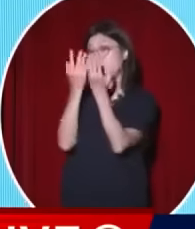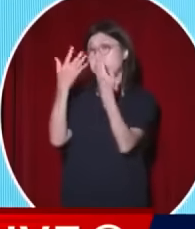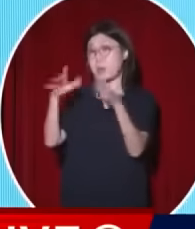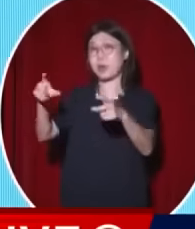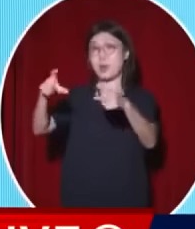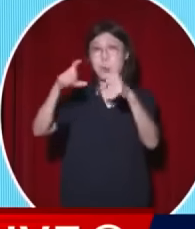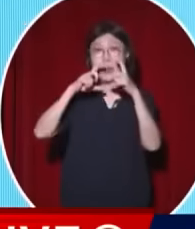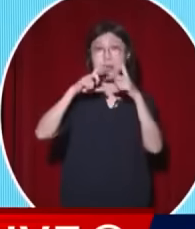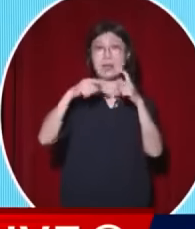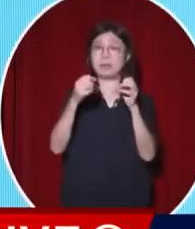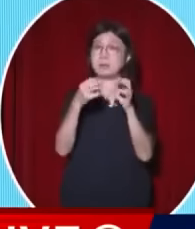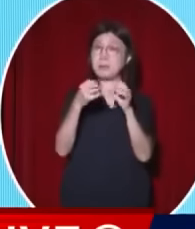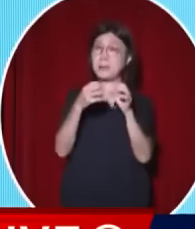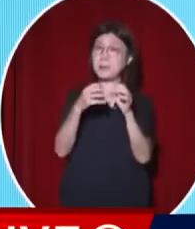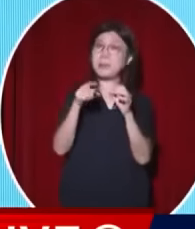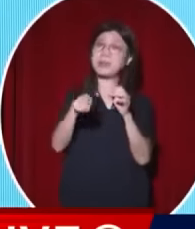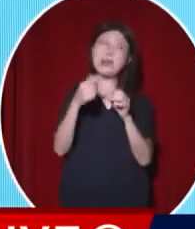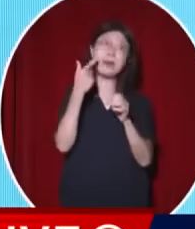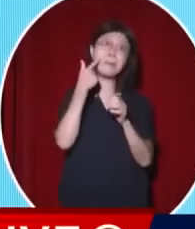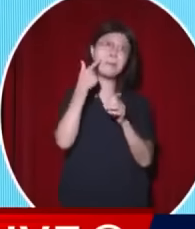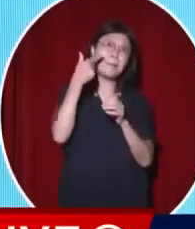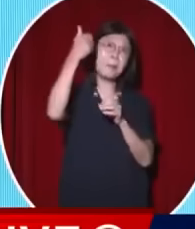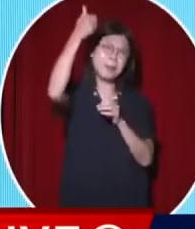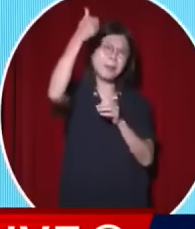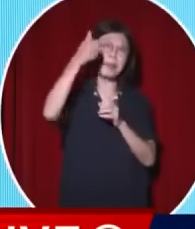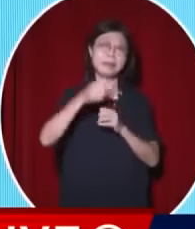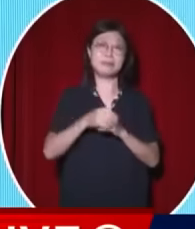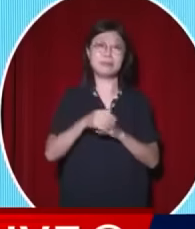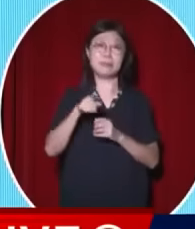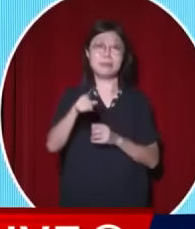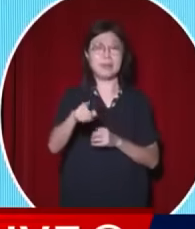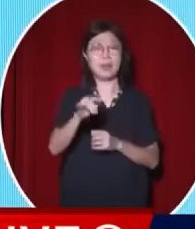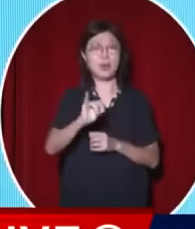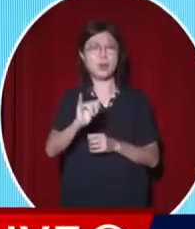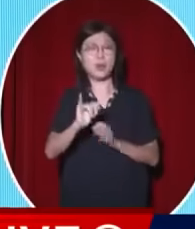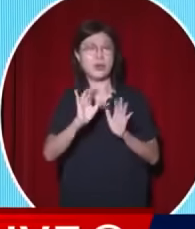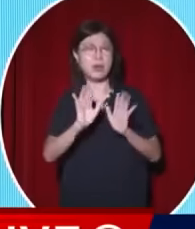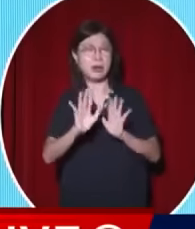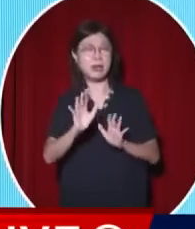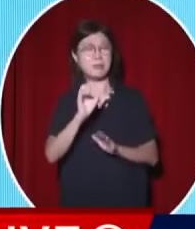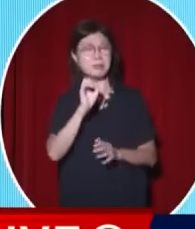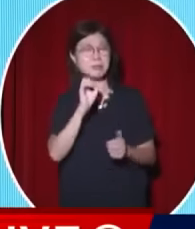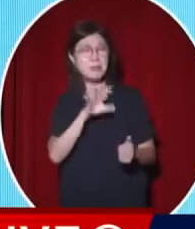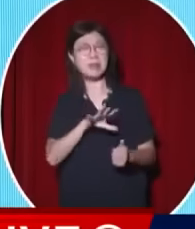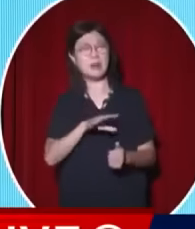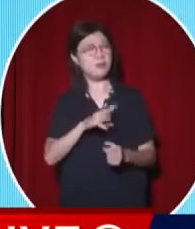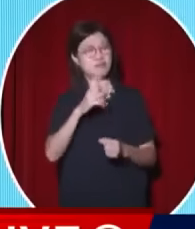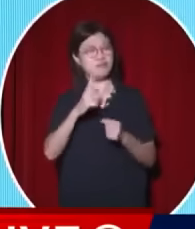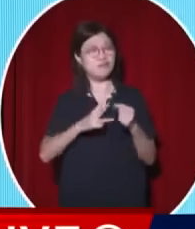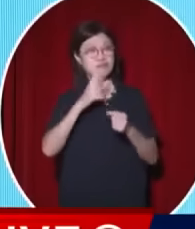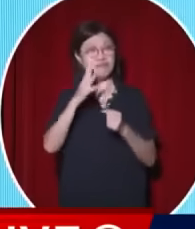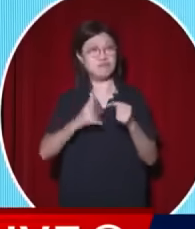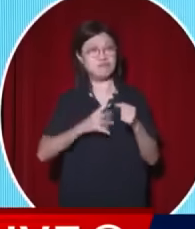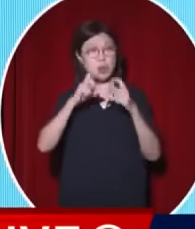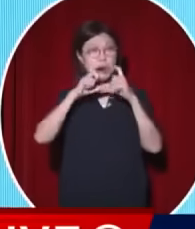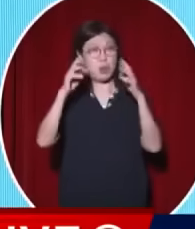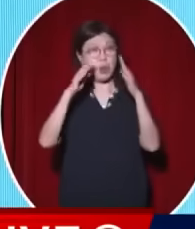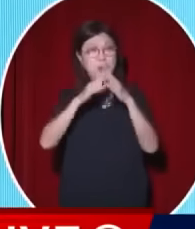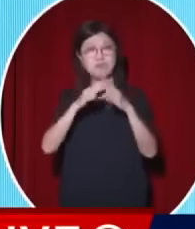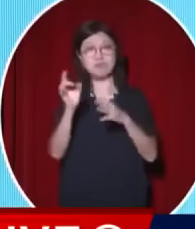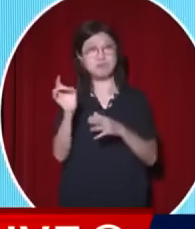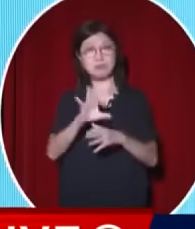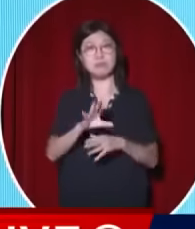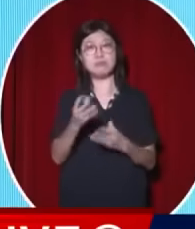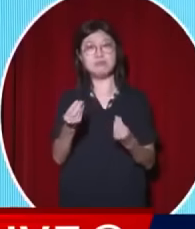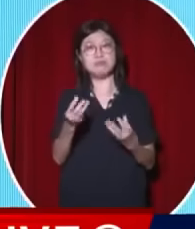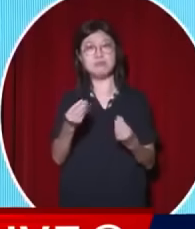我们聊起了她的父亲。她语带哽咽说，她已经三四年没有回家，跟父亲